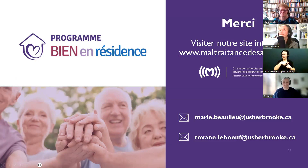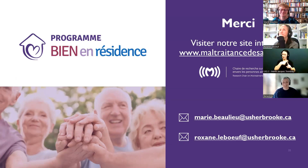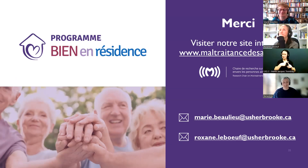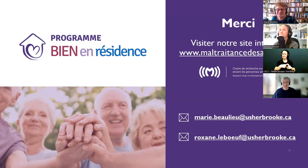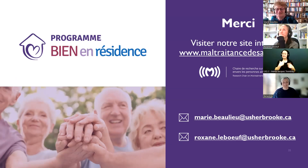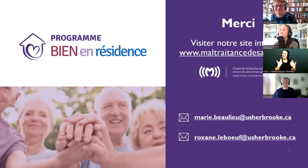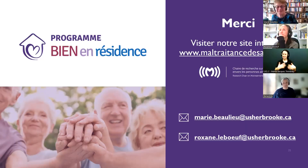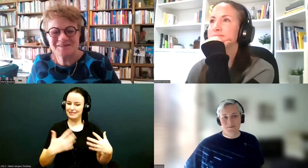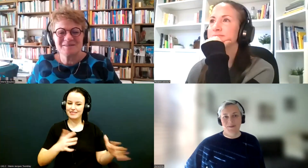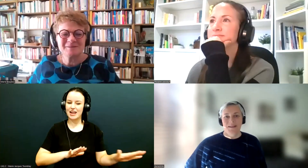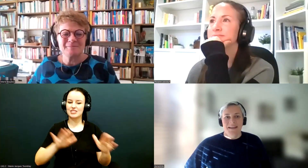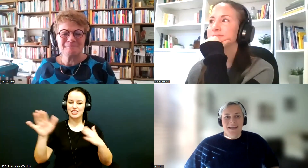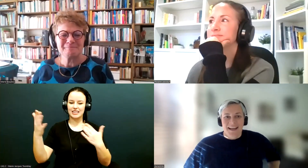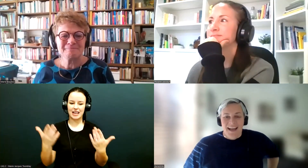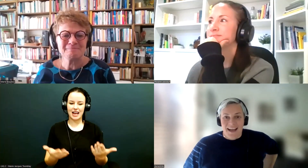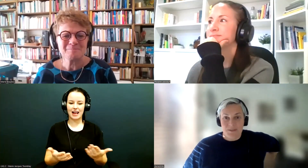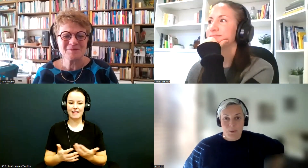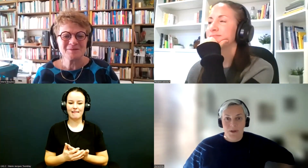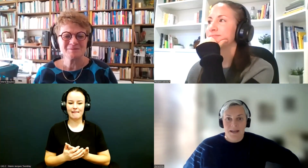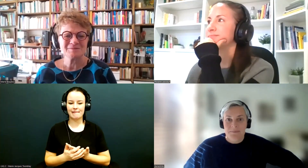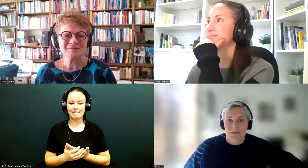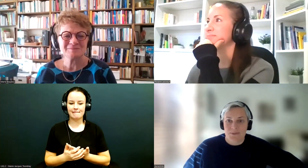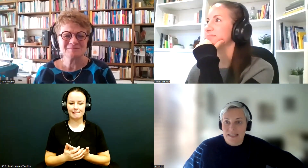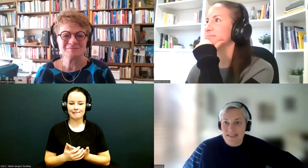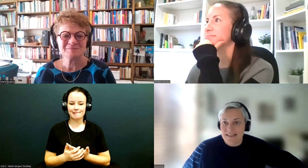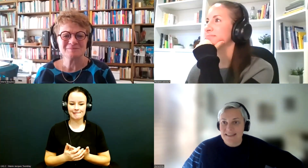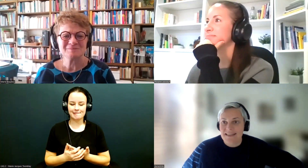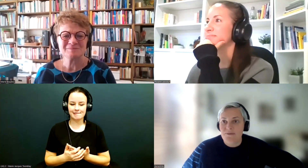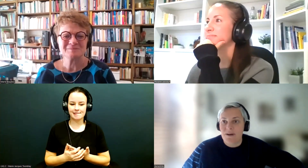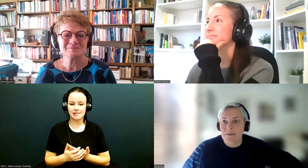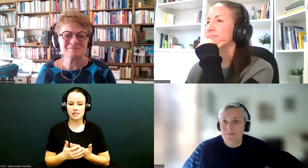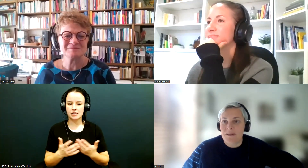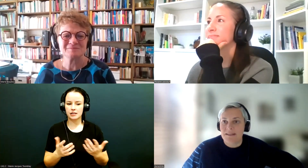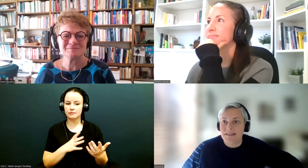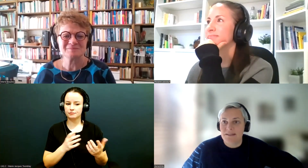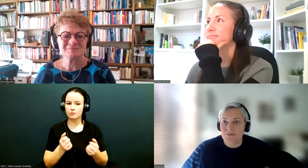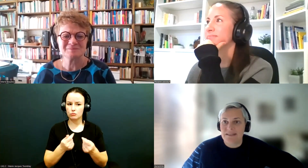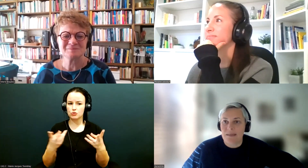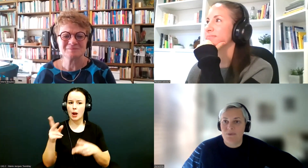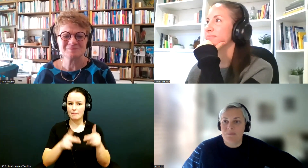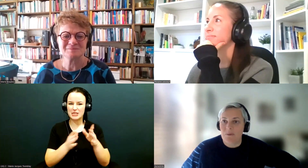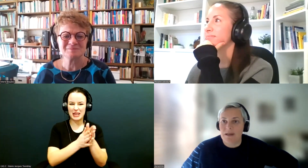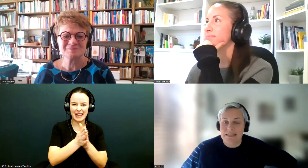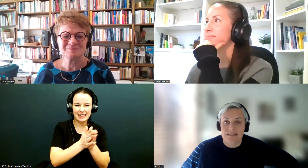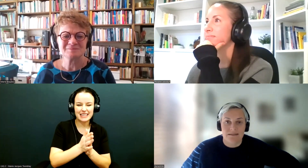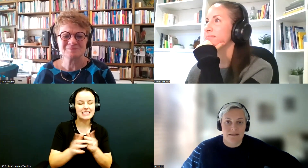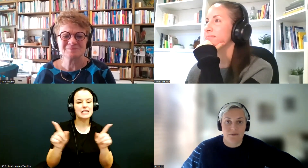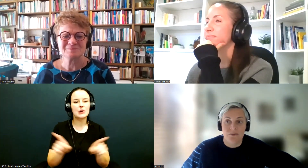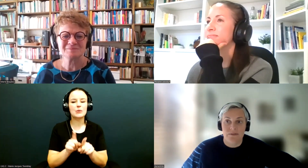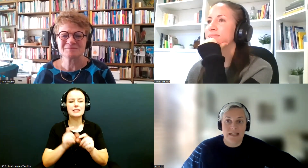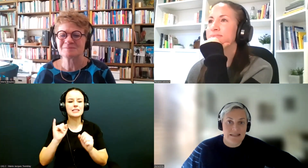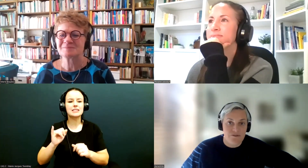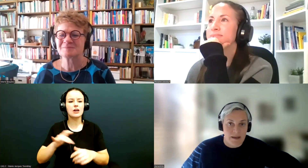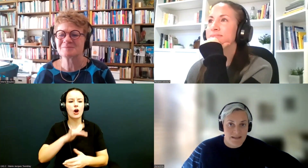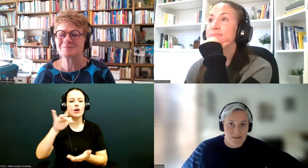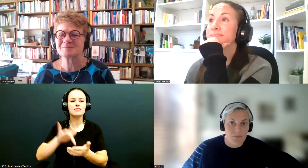réactions générales à ce programme sont très intéressées, voire même intéressées de voir si ça peut être mis en pratique dans des centres de